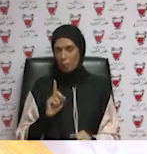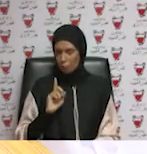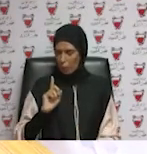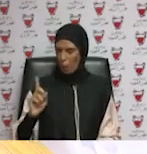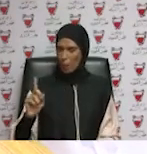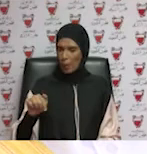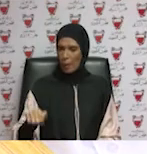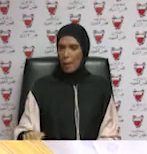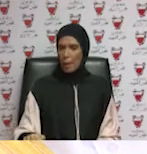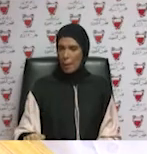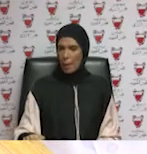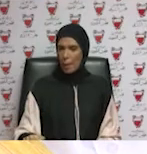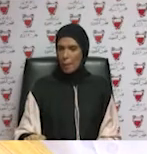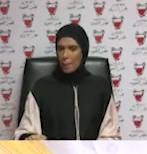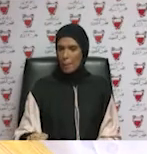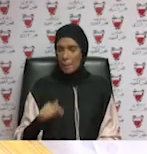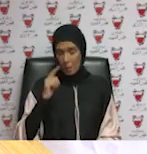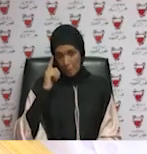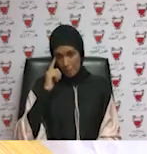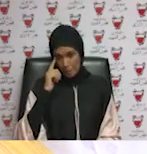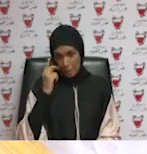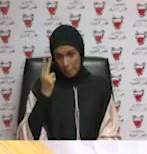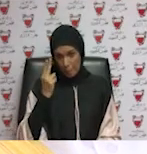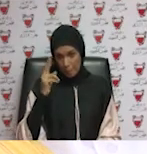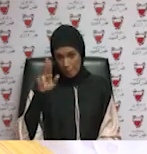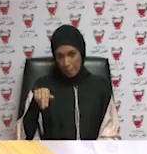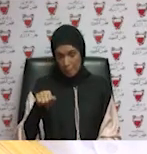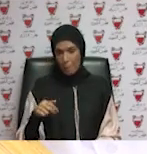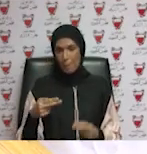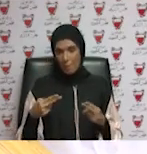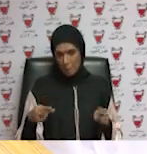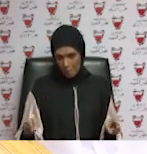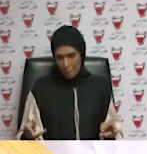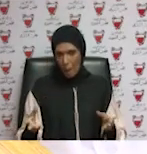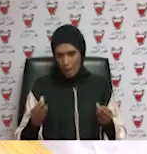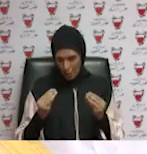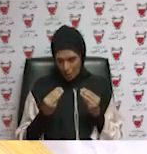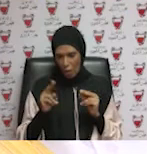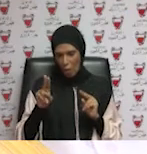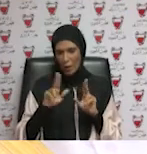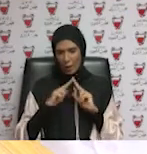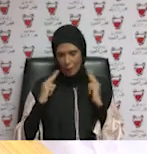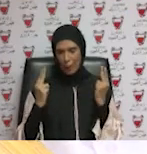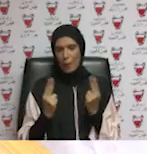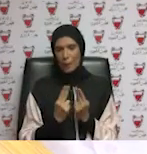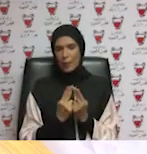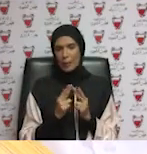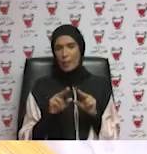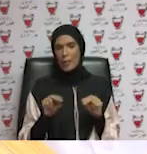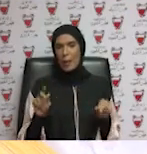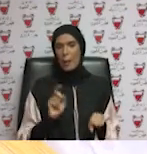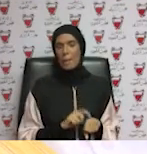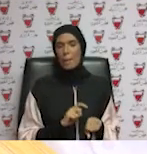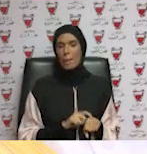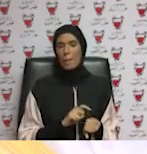به، رأي معالي وزير شؤون المجلسين أنا أقبل بأن استرجع التقرير، ولكن في نفس الوقت يعني